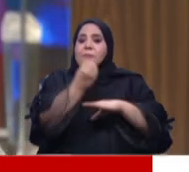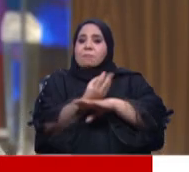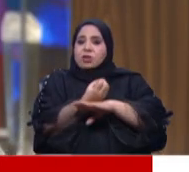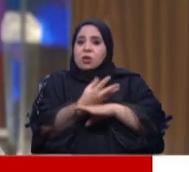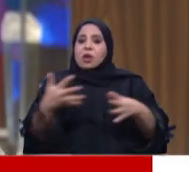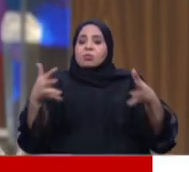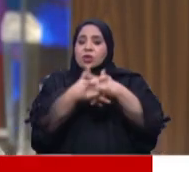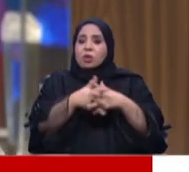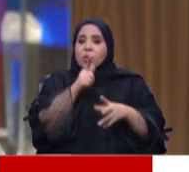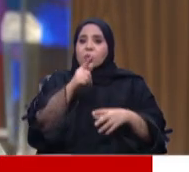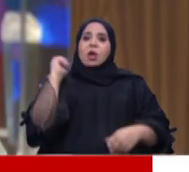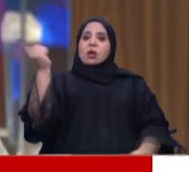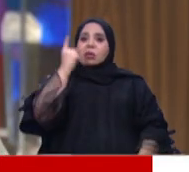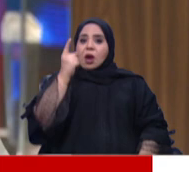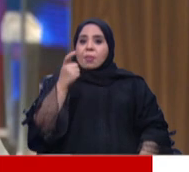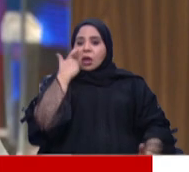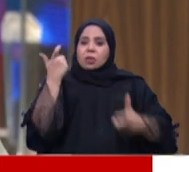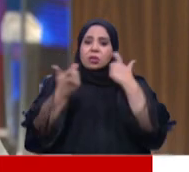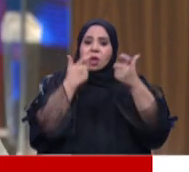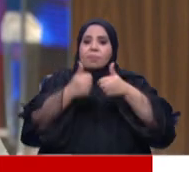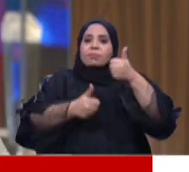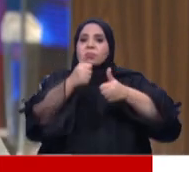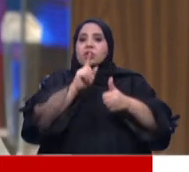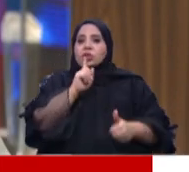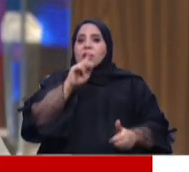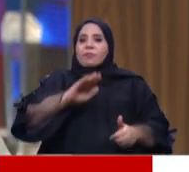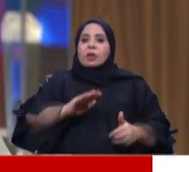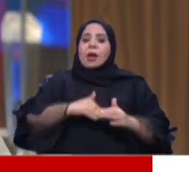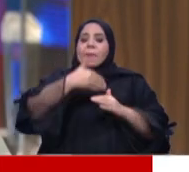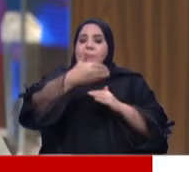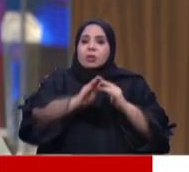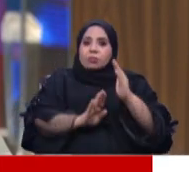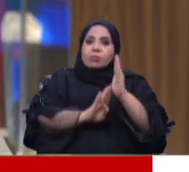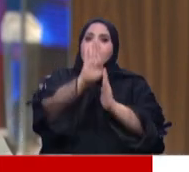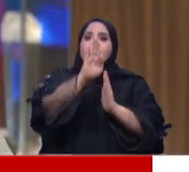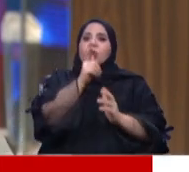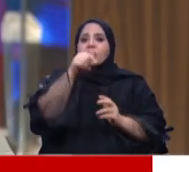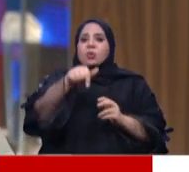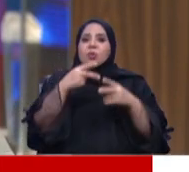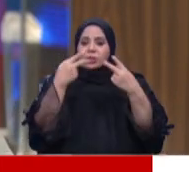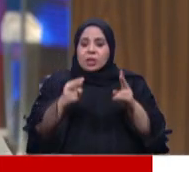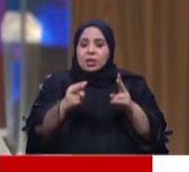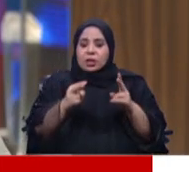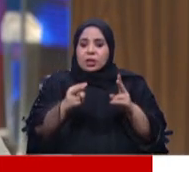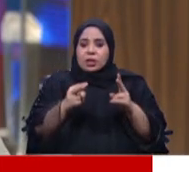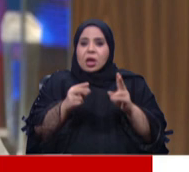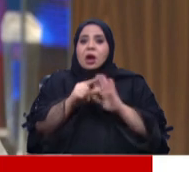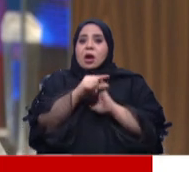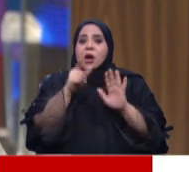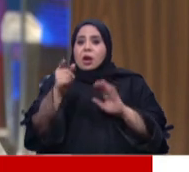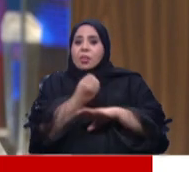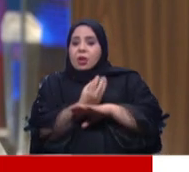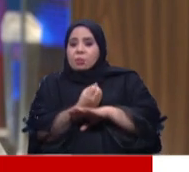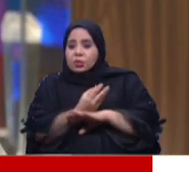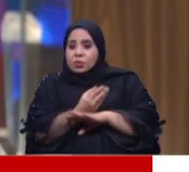على مستوى هيئة التقييس الخليجية، وإن شاء الله نحن نتأمل أن تنضم الدول الخليجية الأخرى إلى هذا المشروع في استصدار